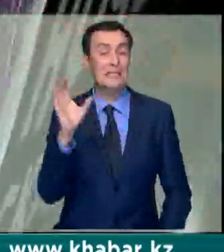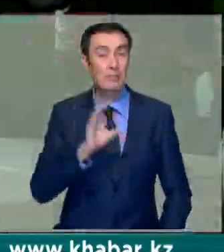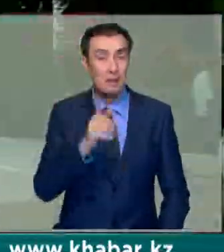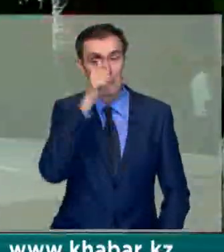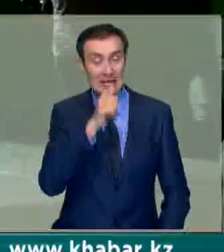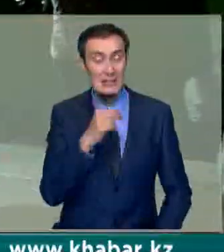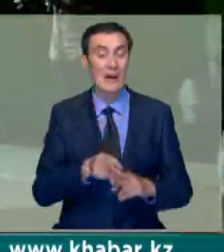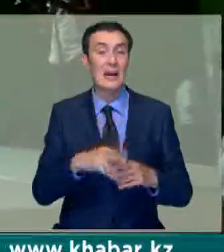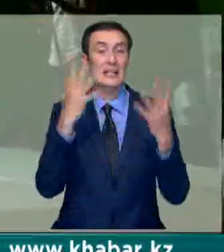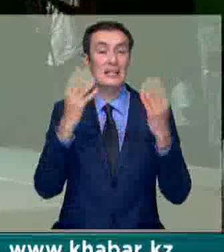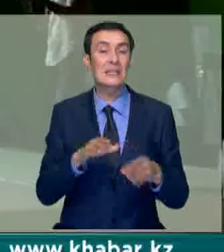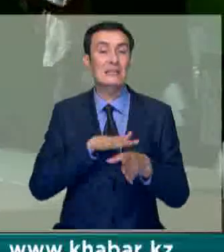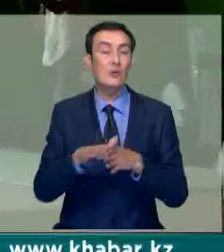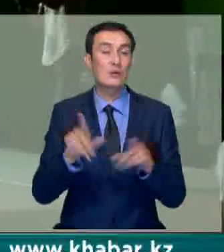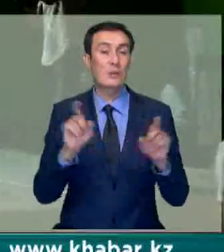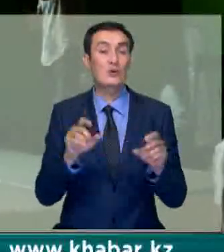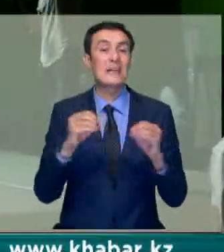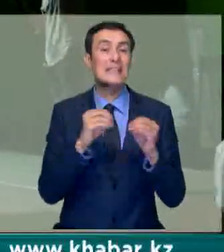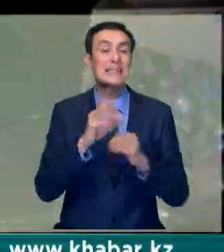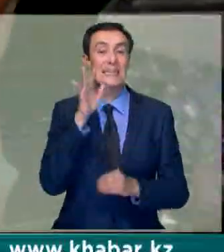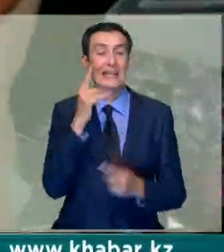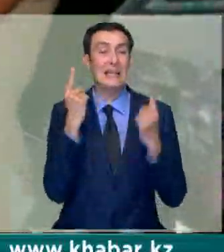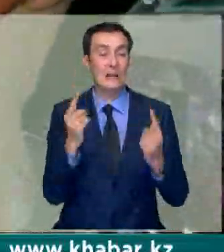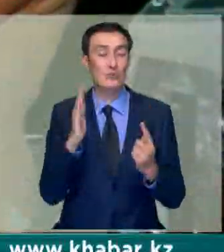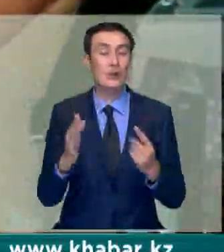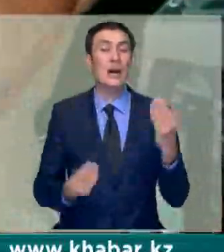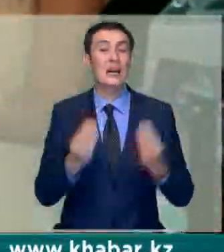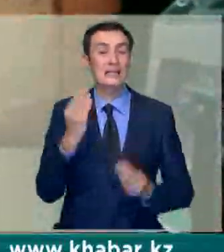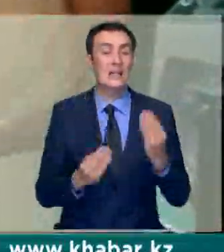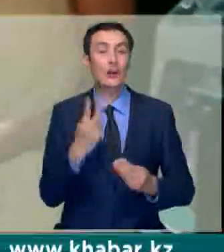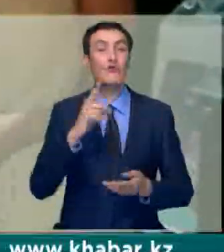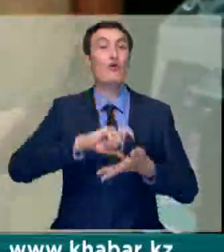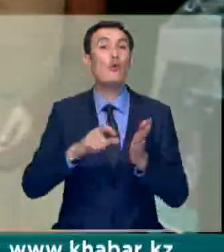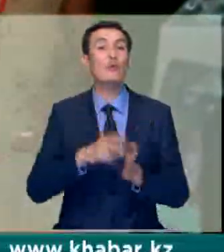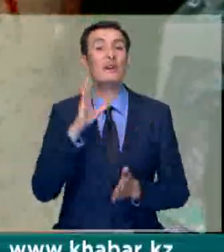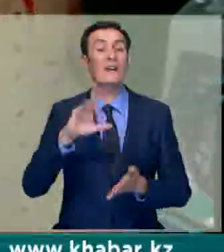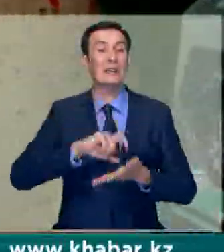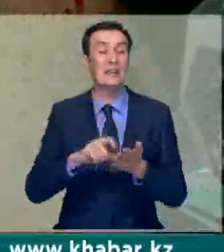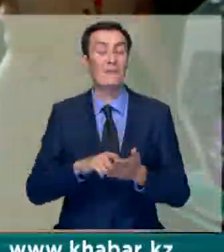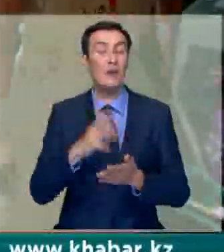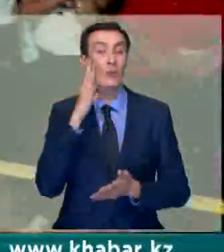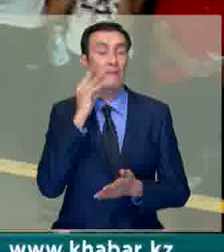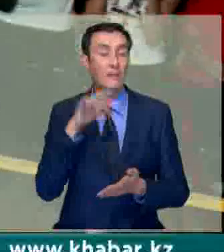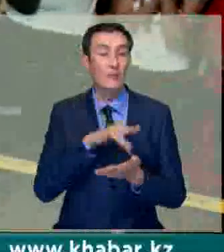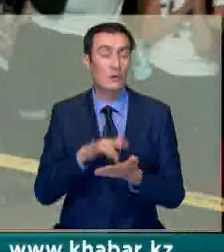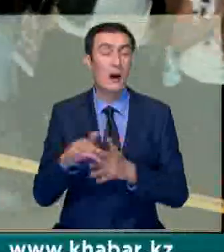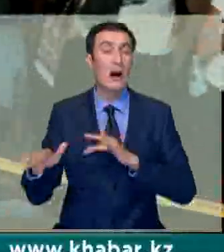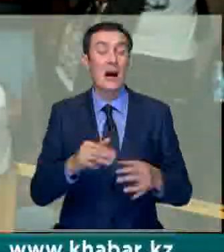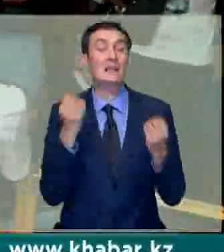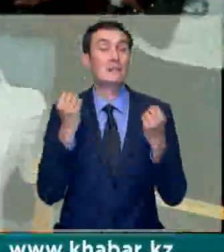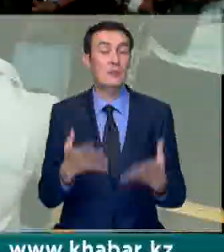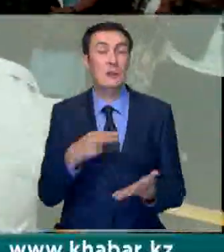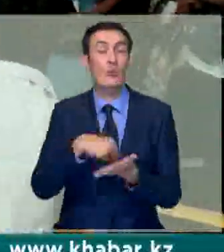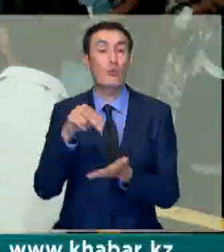сентября. В этот день «Апорту» исполнится 10 лет, в честь чего будет разыграна двухкомнатная квартира в Алматы. Условия акции просты. Совершайте